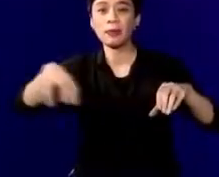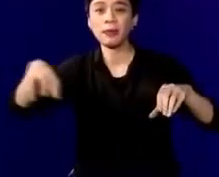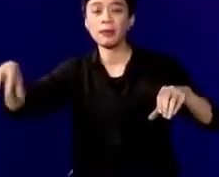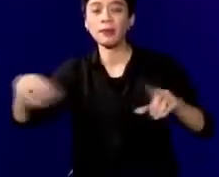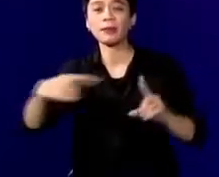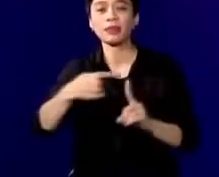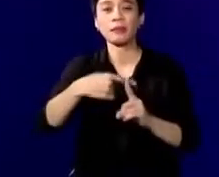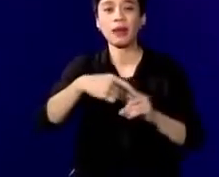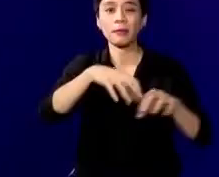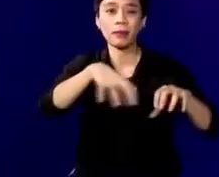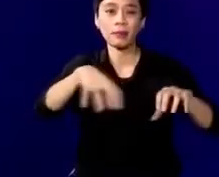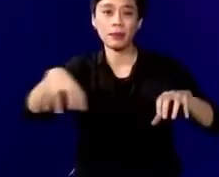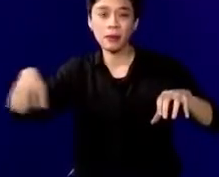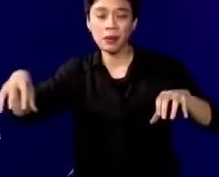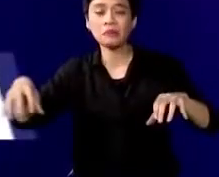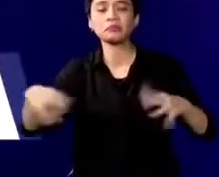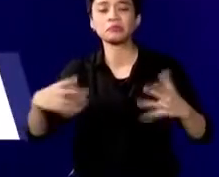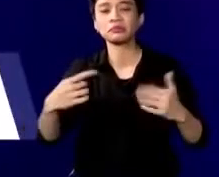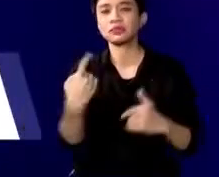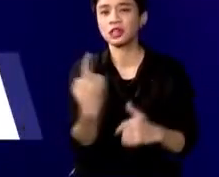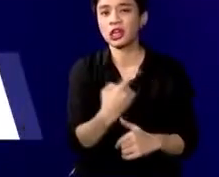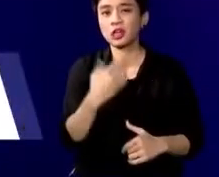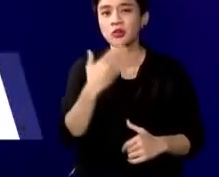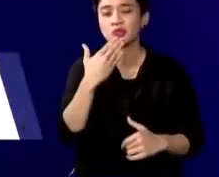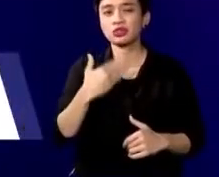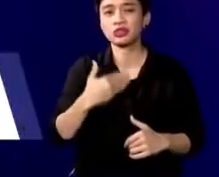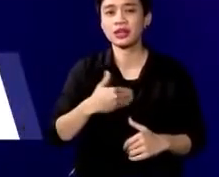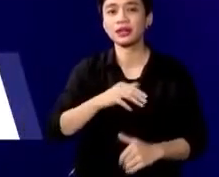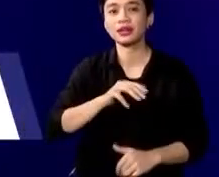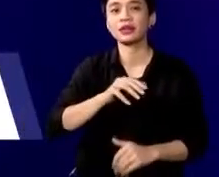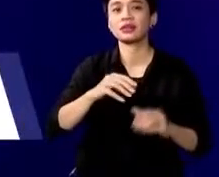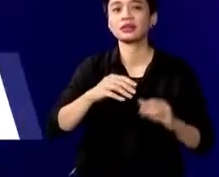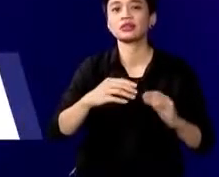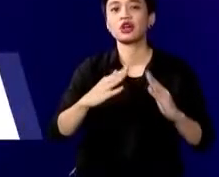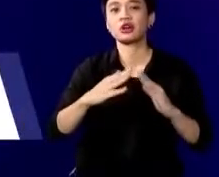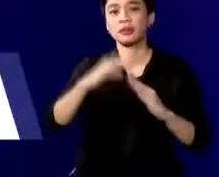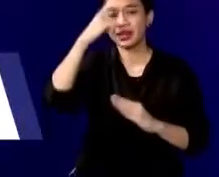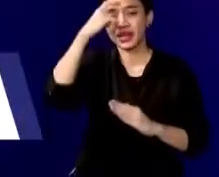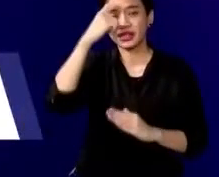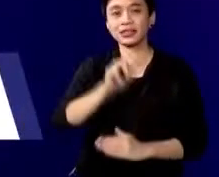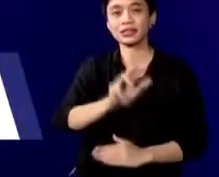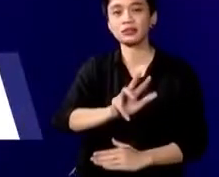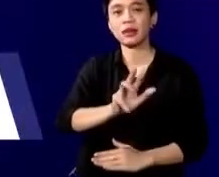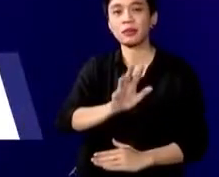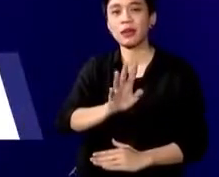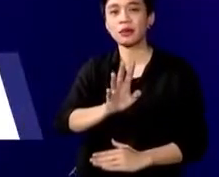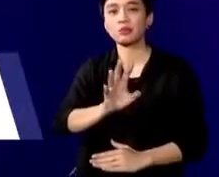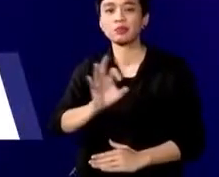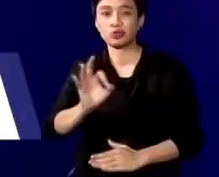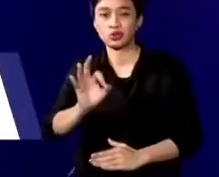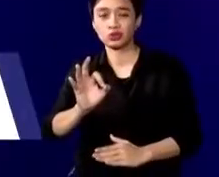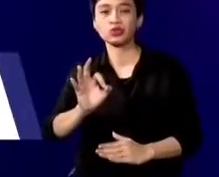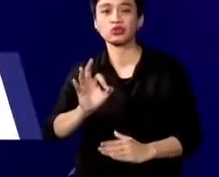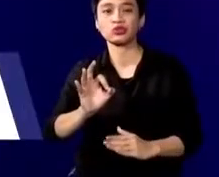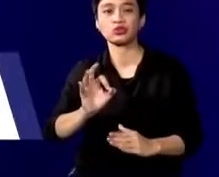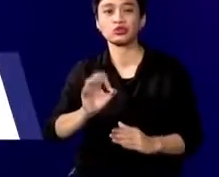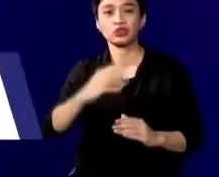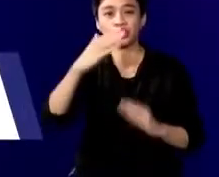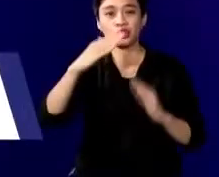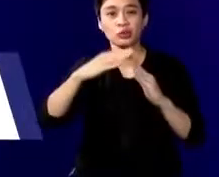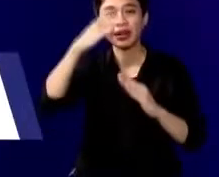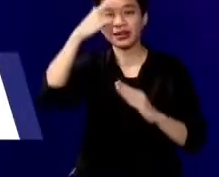ketahui kita sudah mempunyai 940 rumah sakit rujukan tapi kami